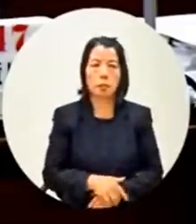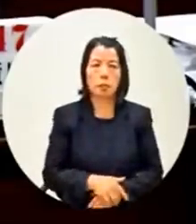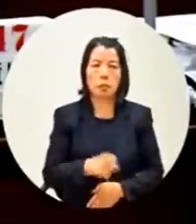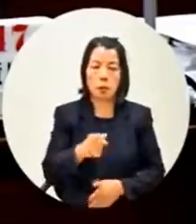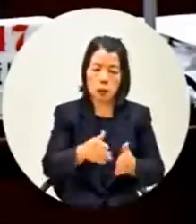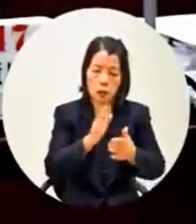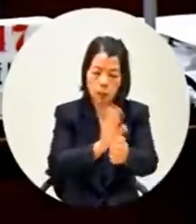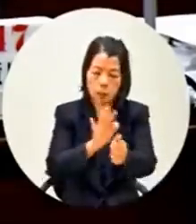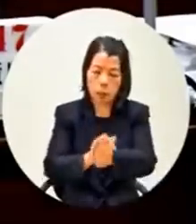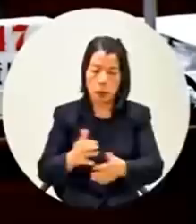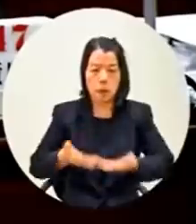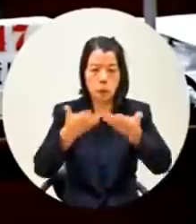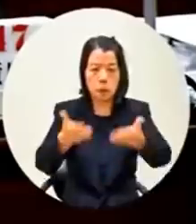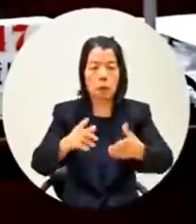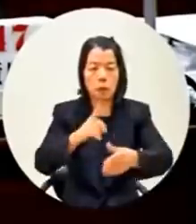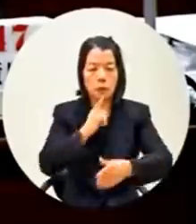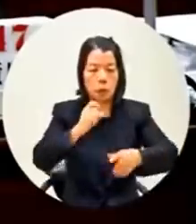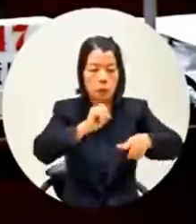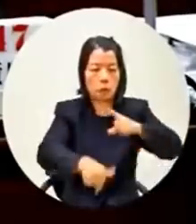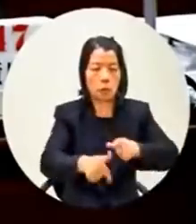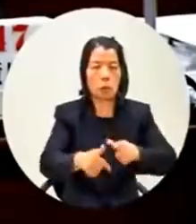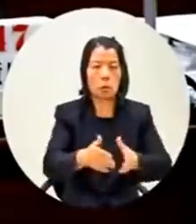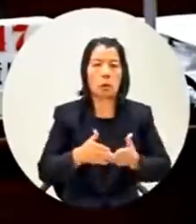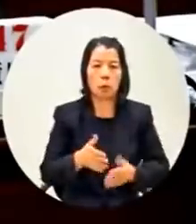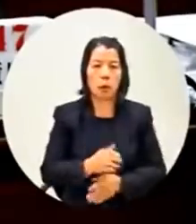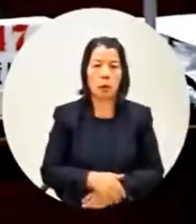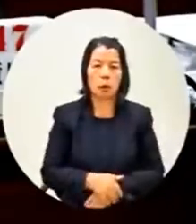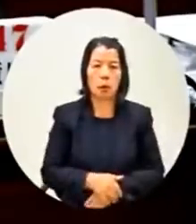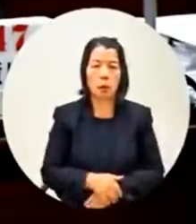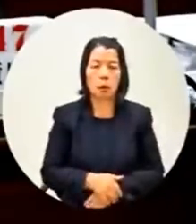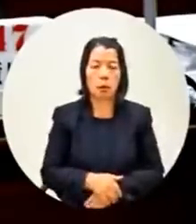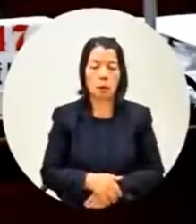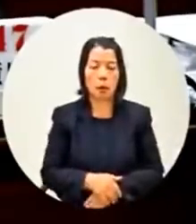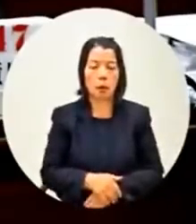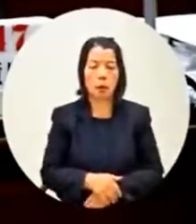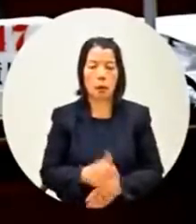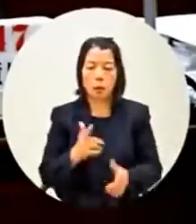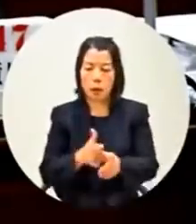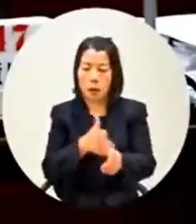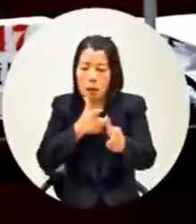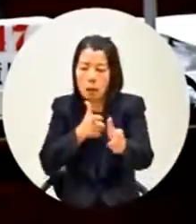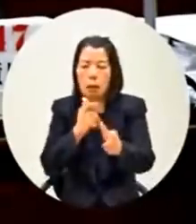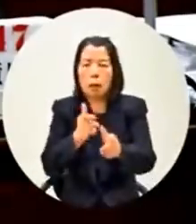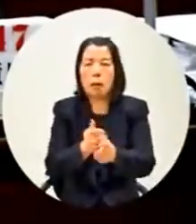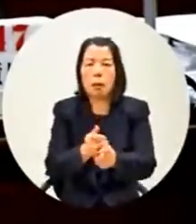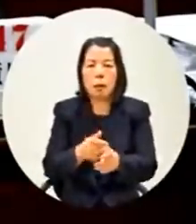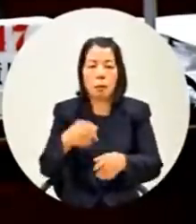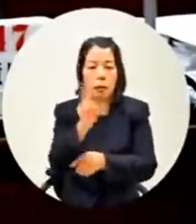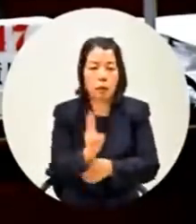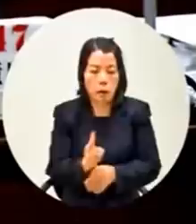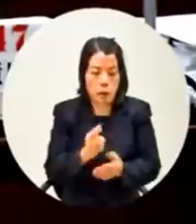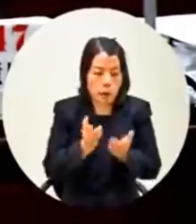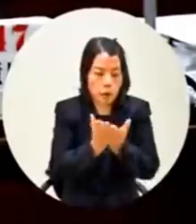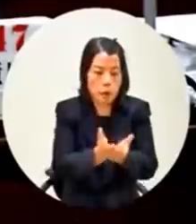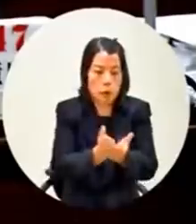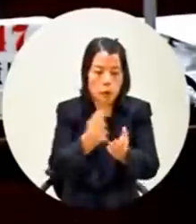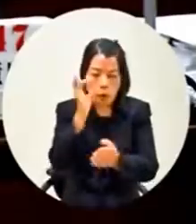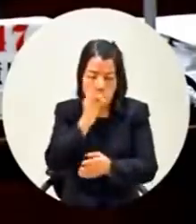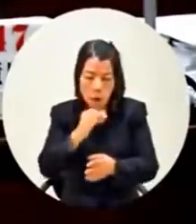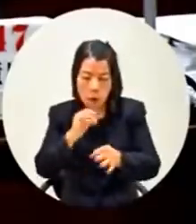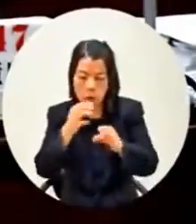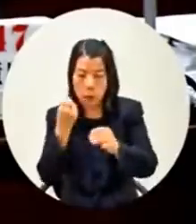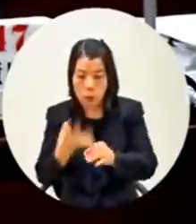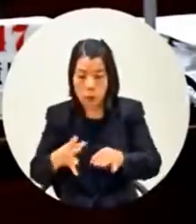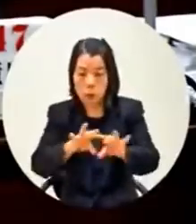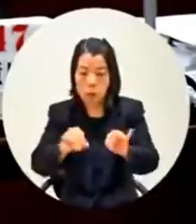帮庆富公司略雷舰找新建船的土地。10月3号